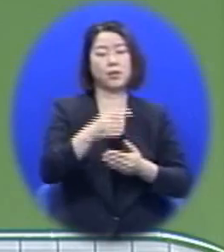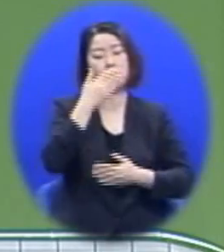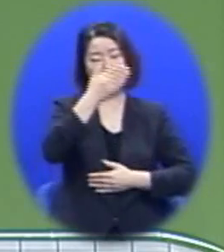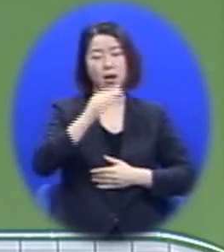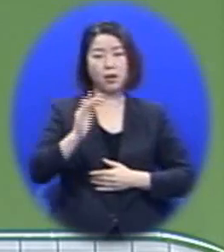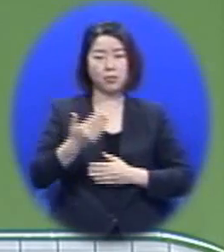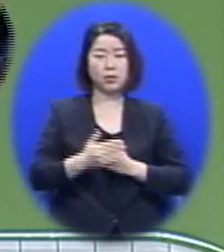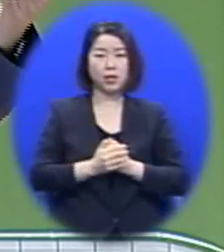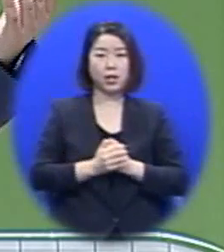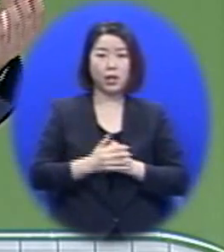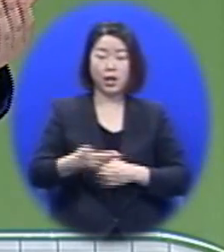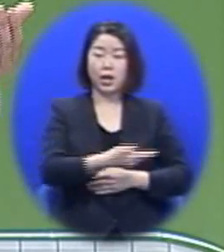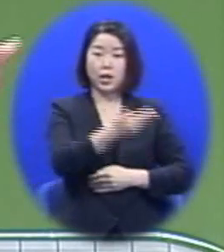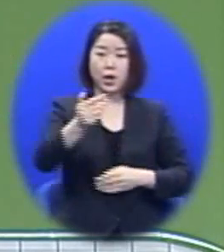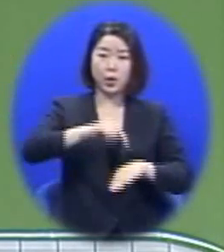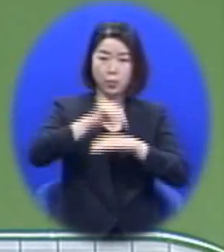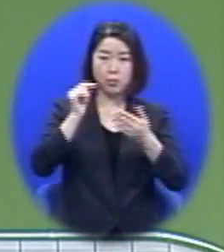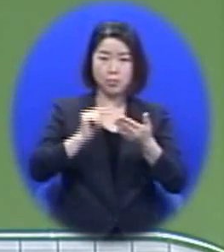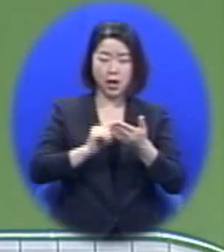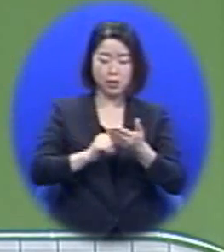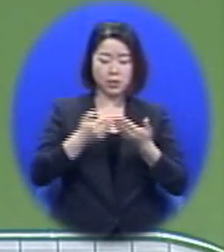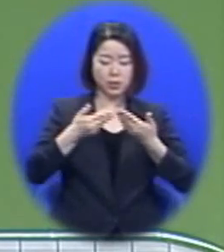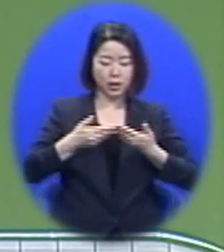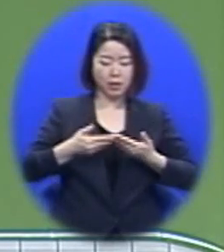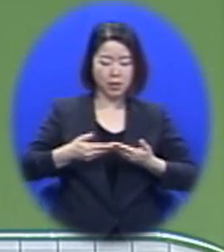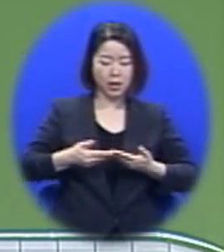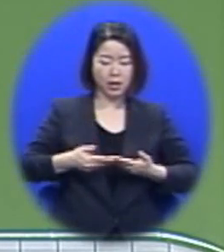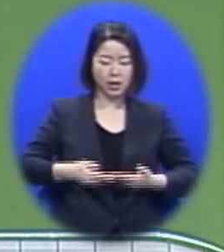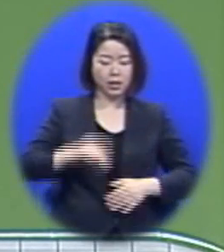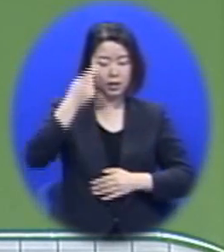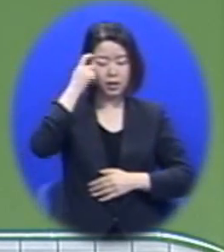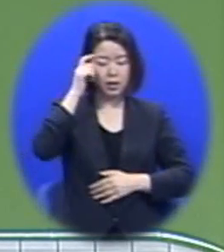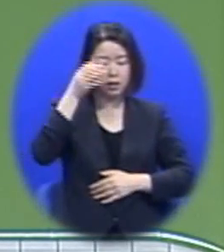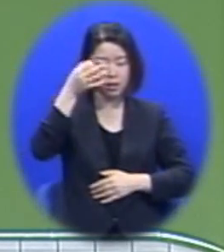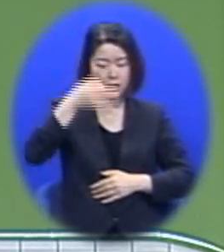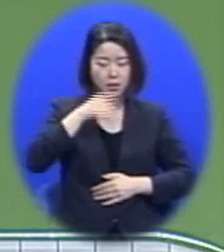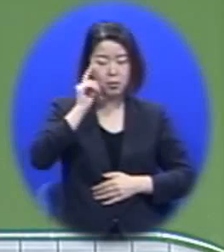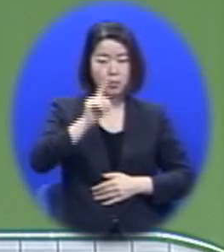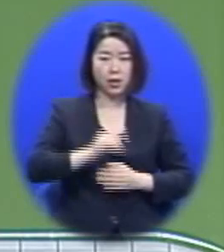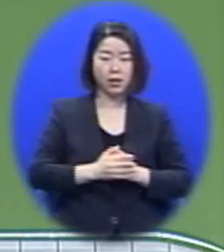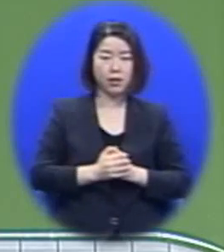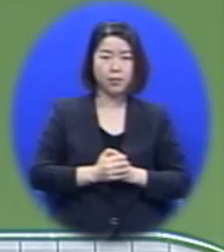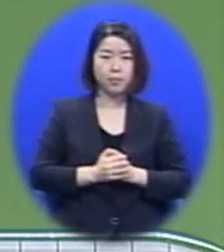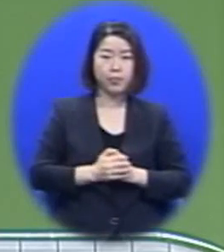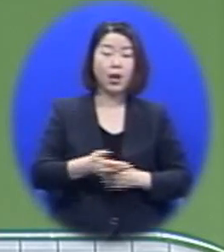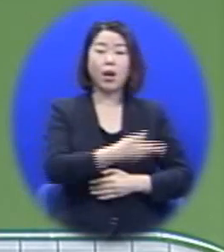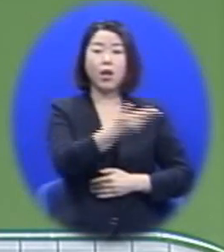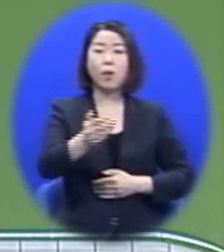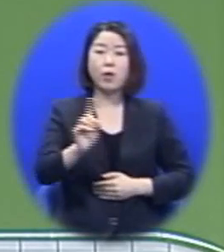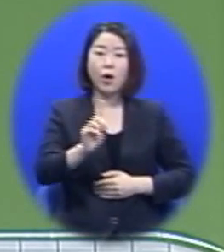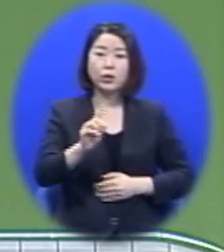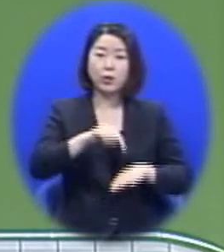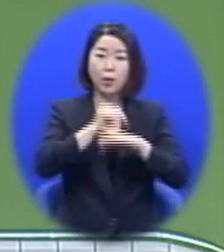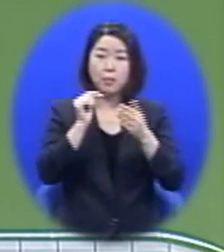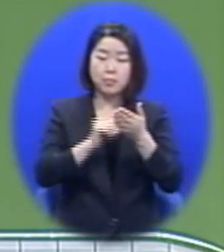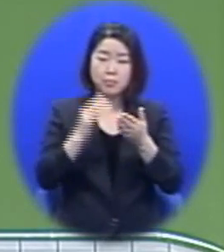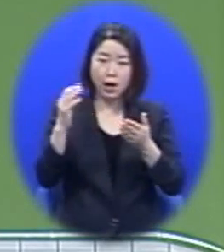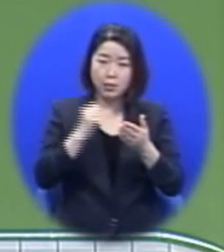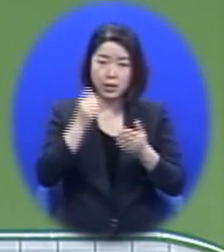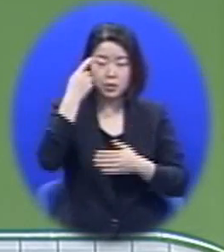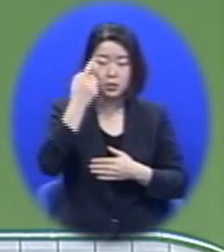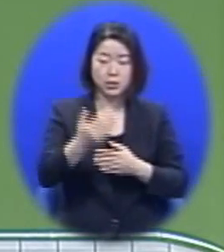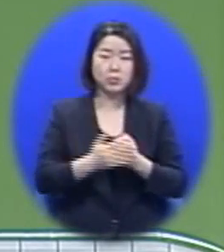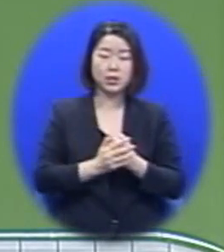여러분, 여러분의 마음을 한번 가만히 한번 돌아보십시오. 여러분은 어떤 마음으로 사십니까? 어떤